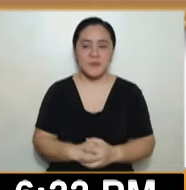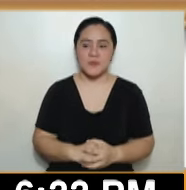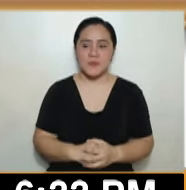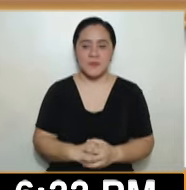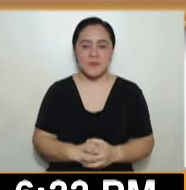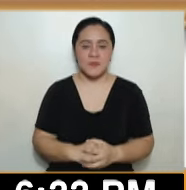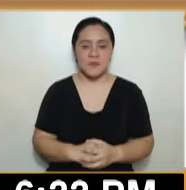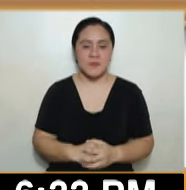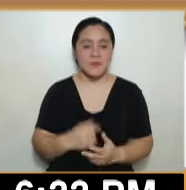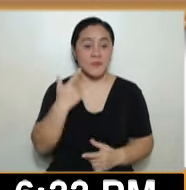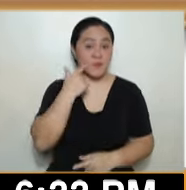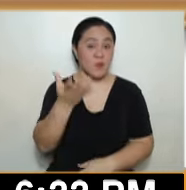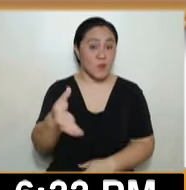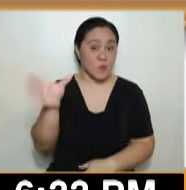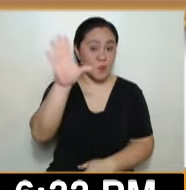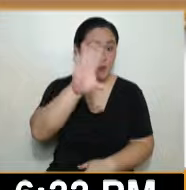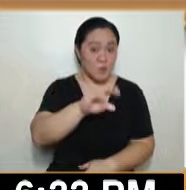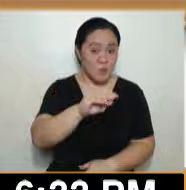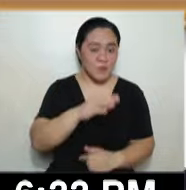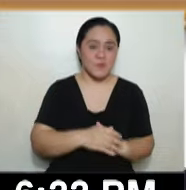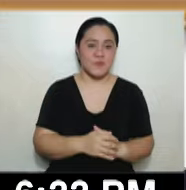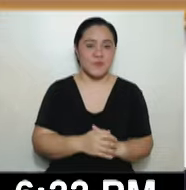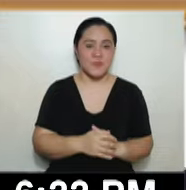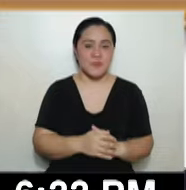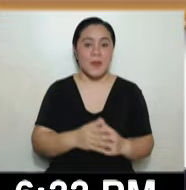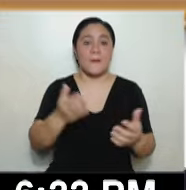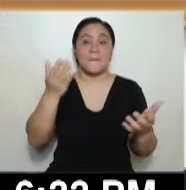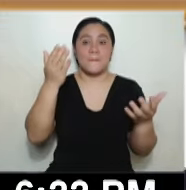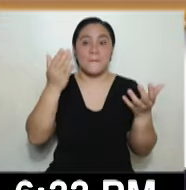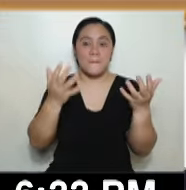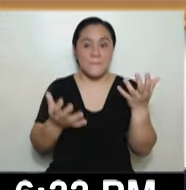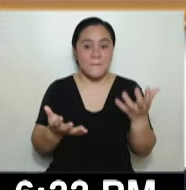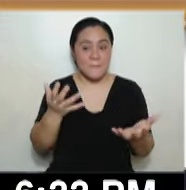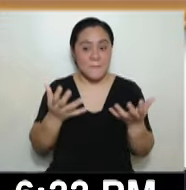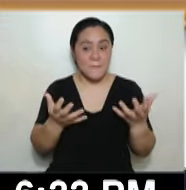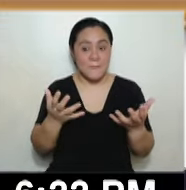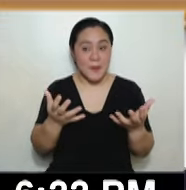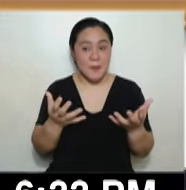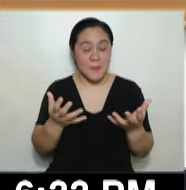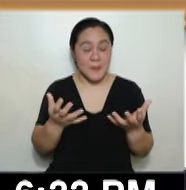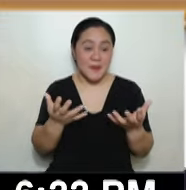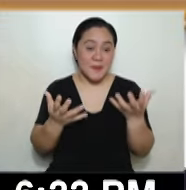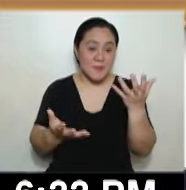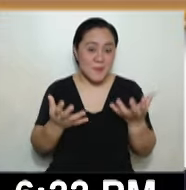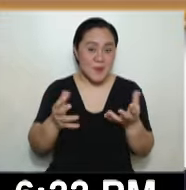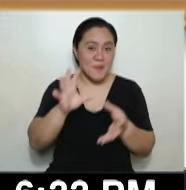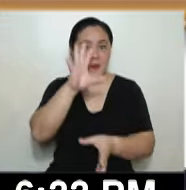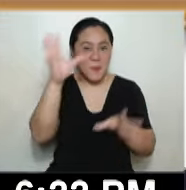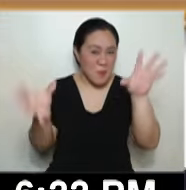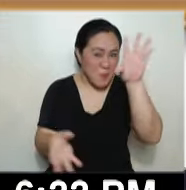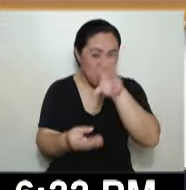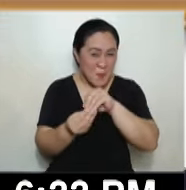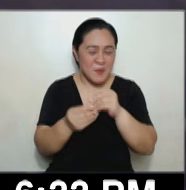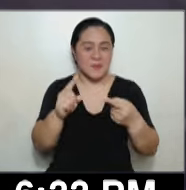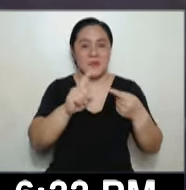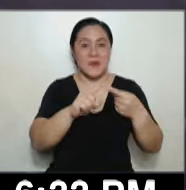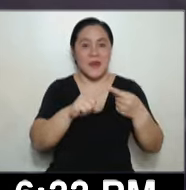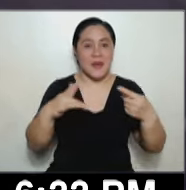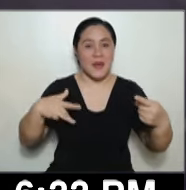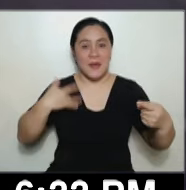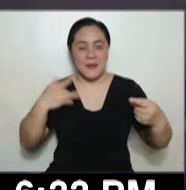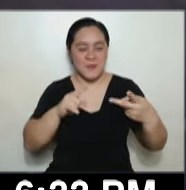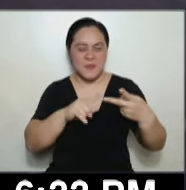Magandang gabi, Corina. Baka all of the above. No? Exciting siya, pero nakakadismaya